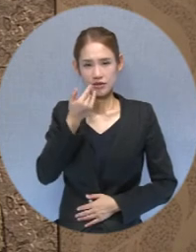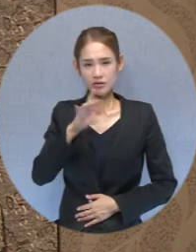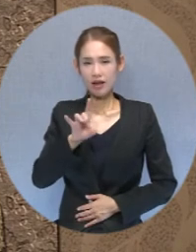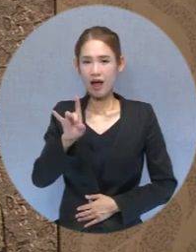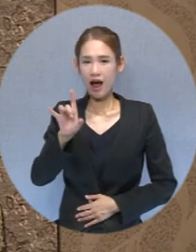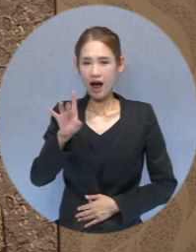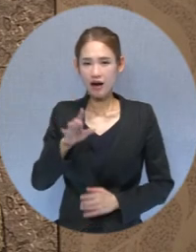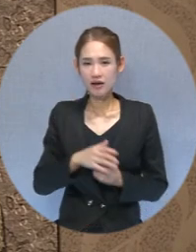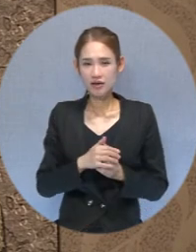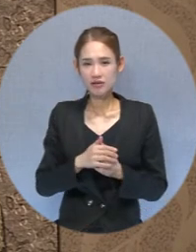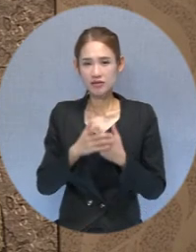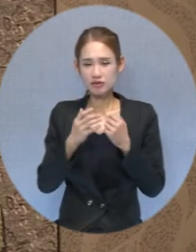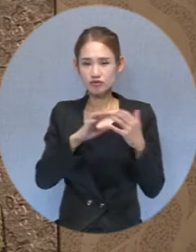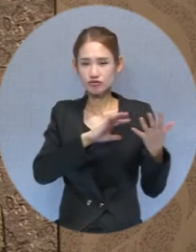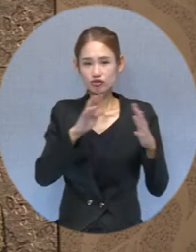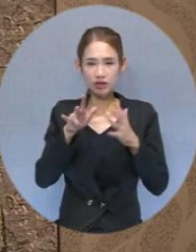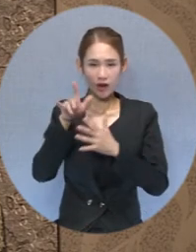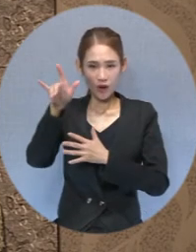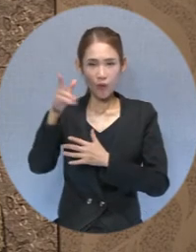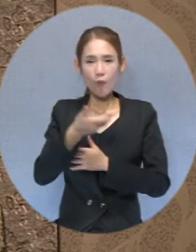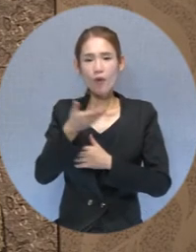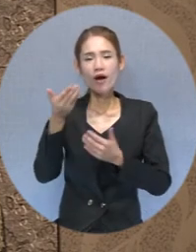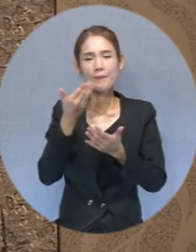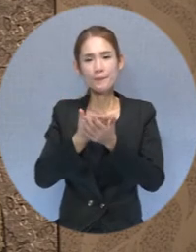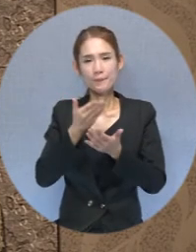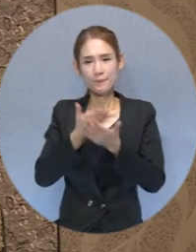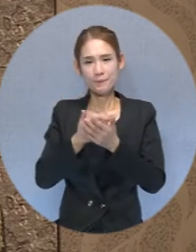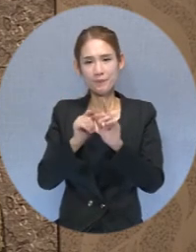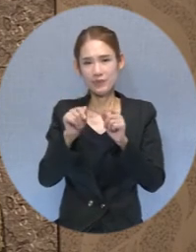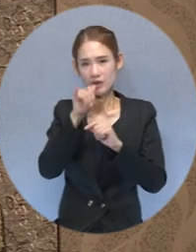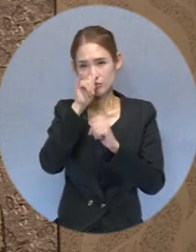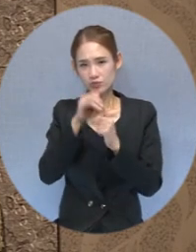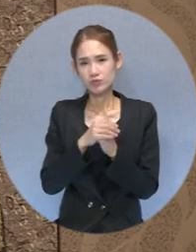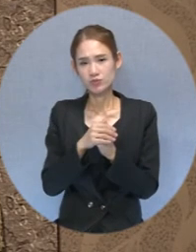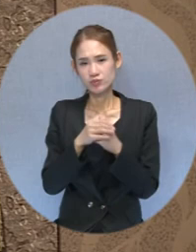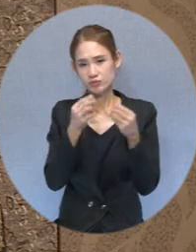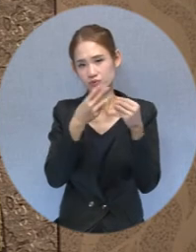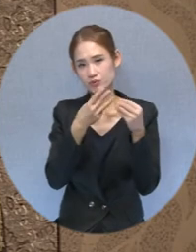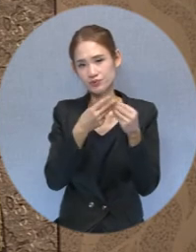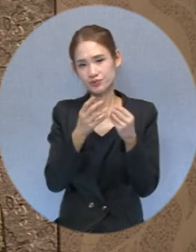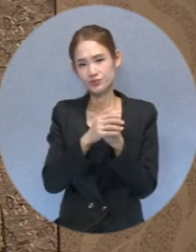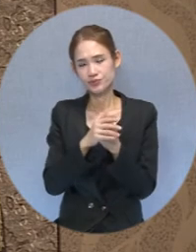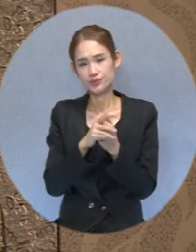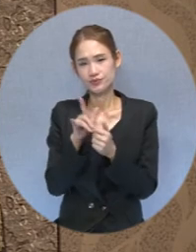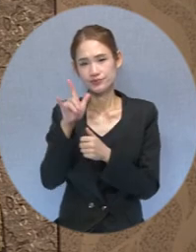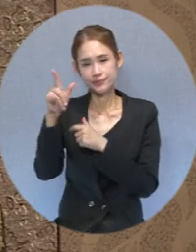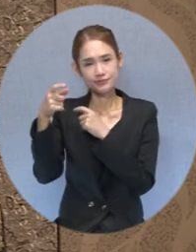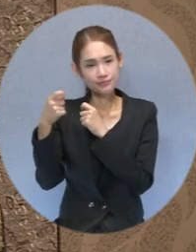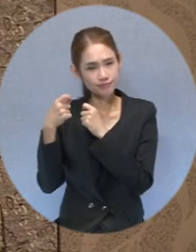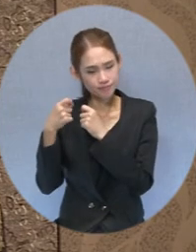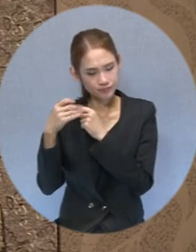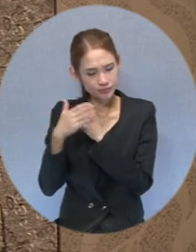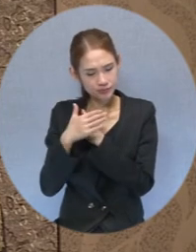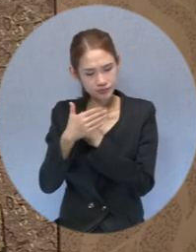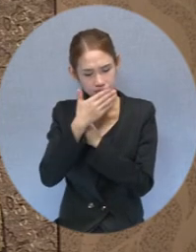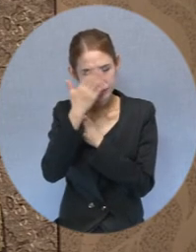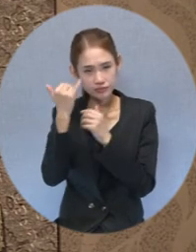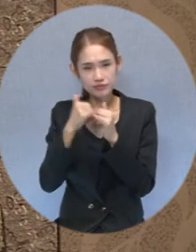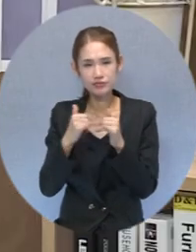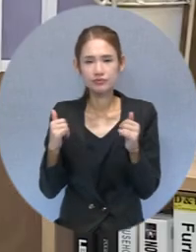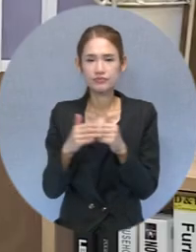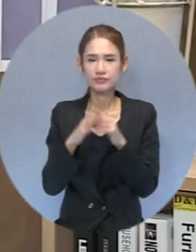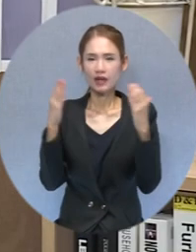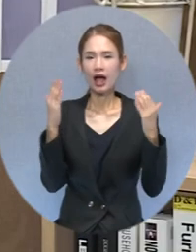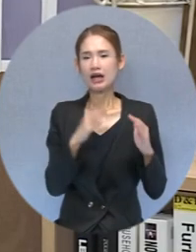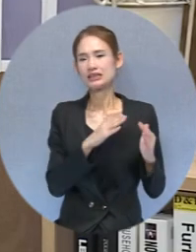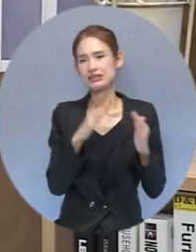다만 그렇다면 이제 국제선은 좀 옮겨달라라는 네. 부분이고 또 하나가 세 번째가 공항이 옆에 있다 보니까 네. 젊은 사람들은